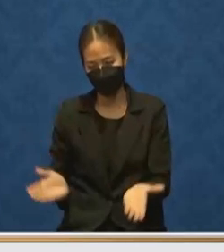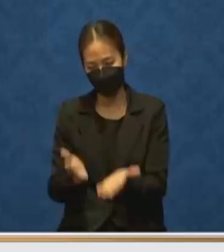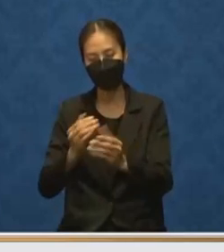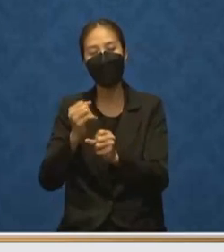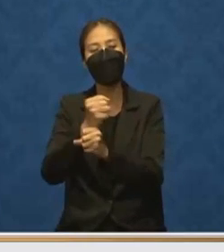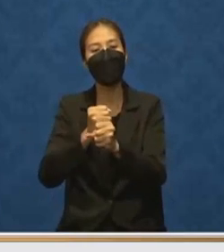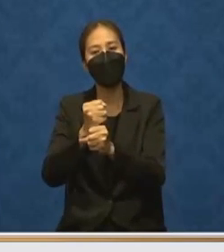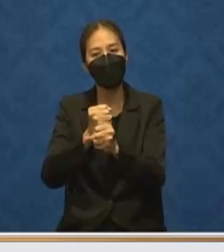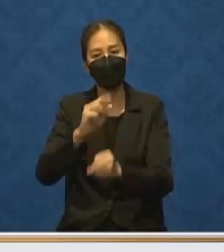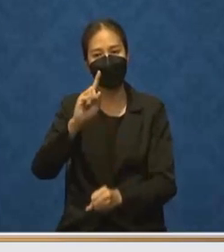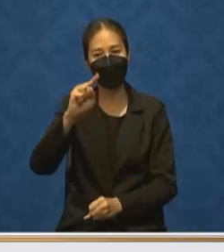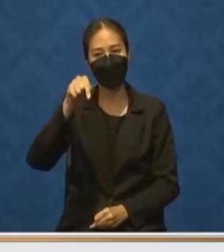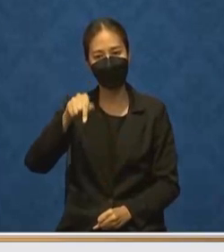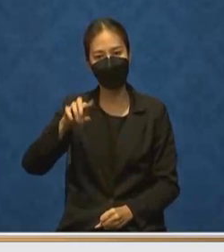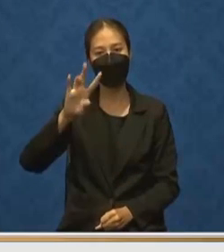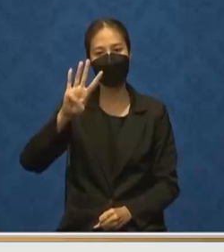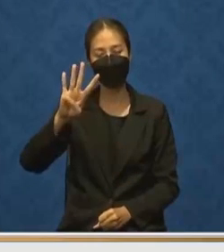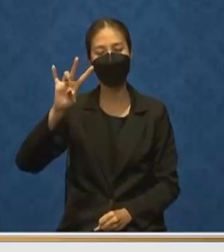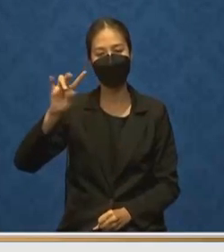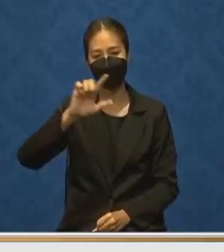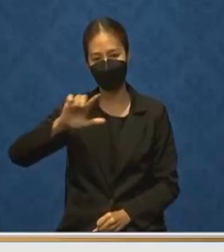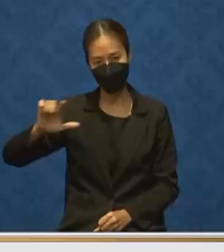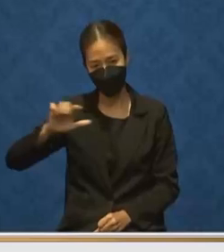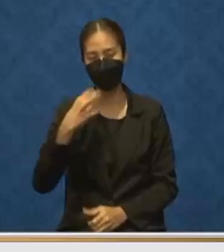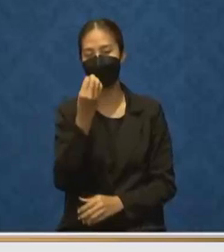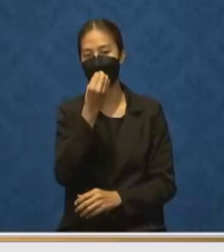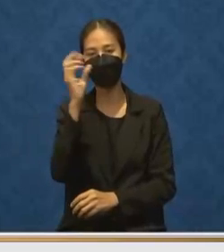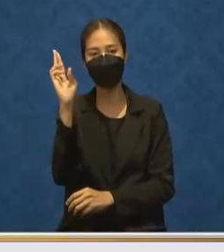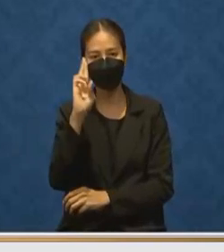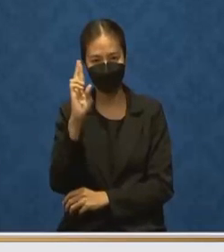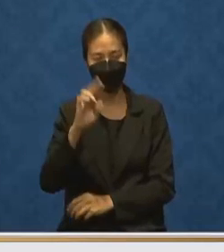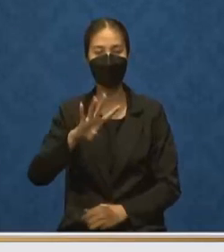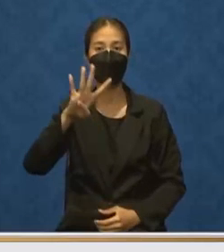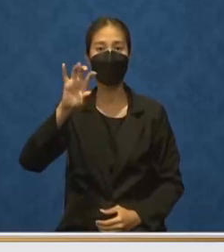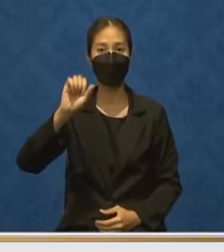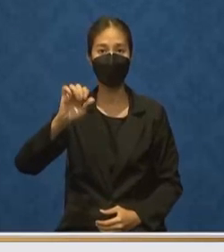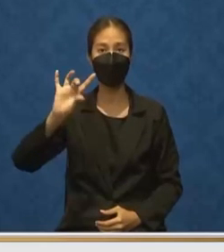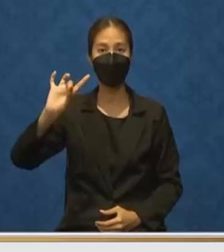า 1.47 ล้านคนอาหารกลางวันไม่น้อยกว่า